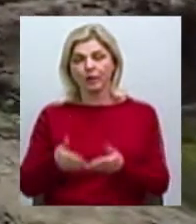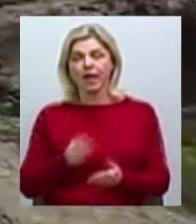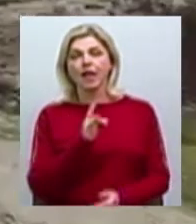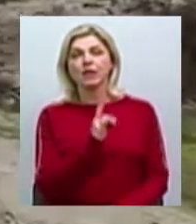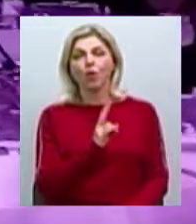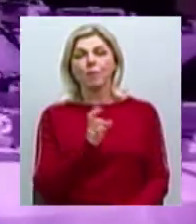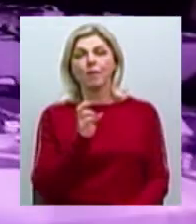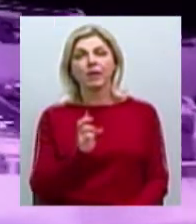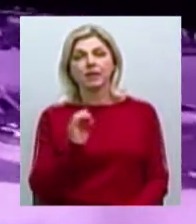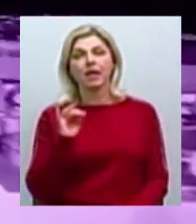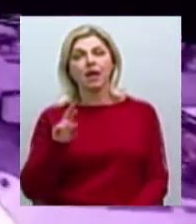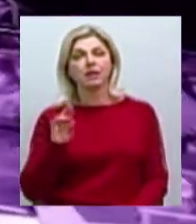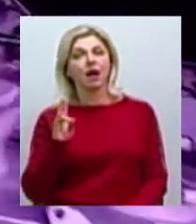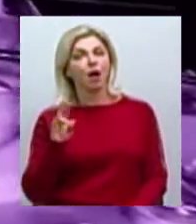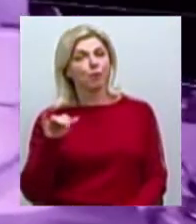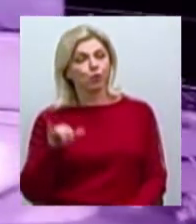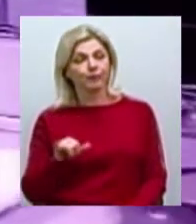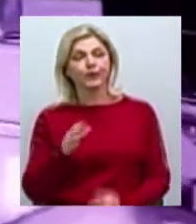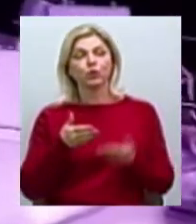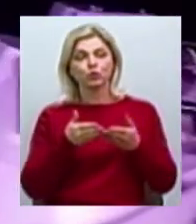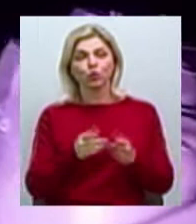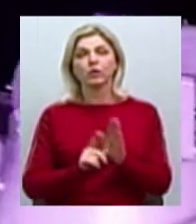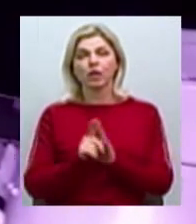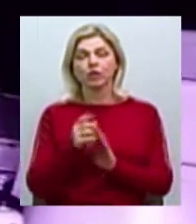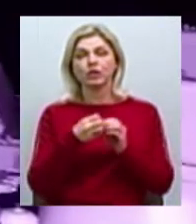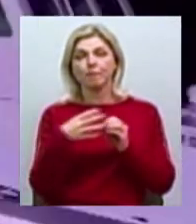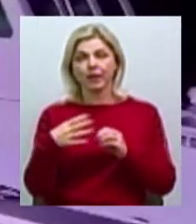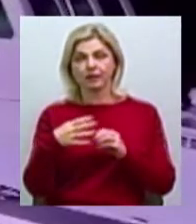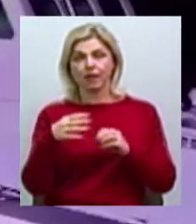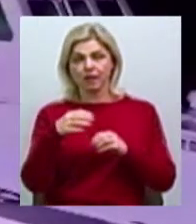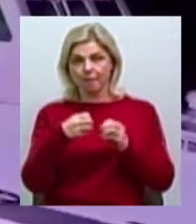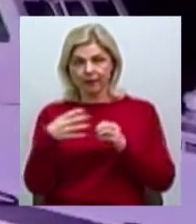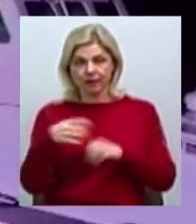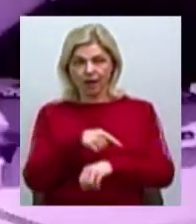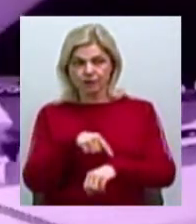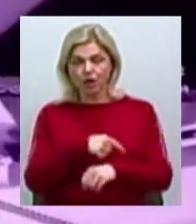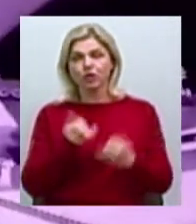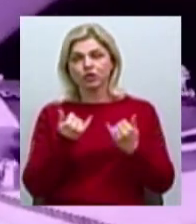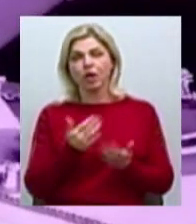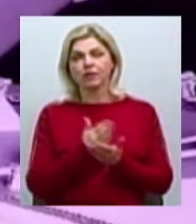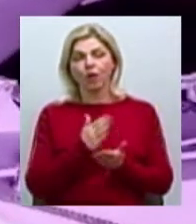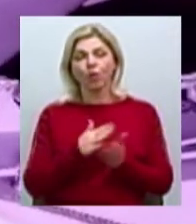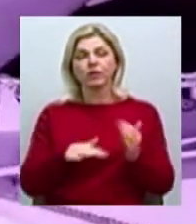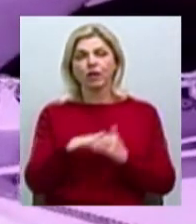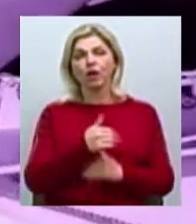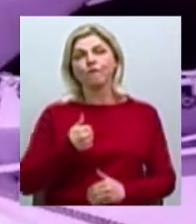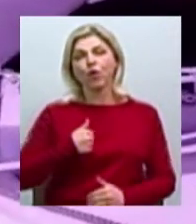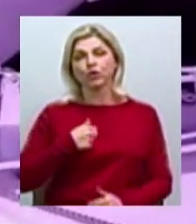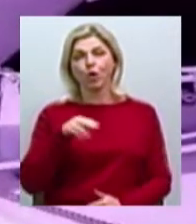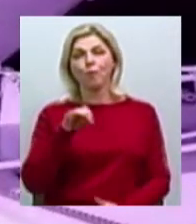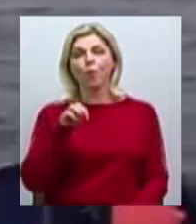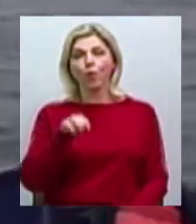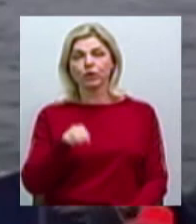та «Яни-Капу». Судна почали заходити до Очакова близько 15:15. Зараз вони знаходяться на території військового порту